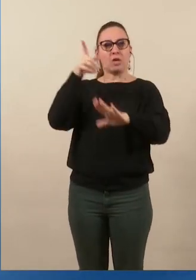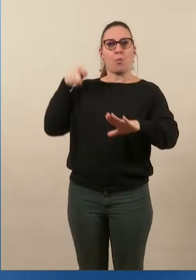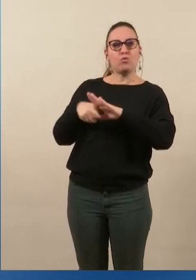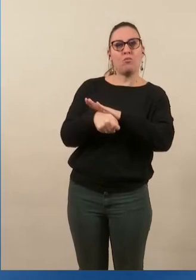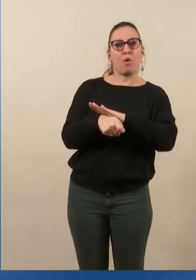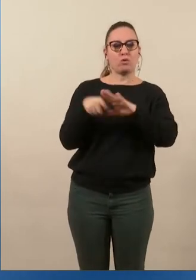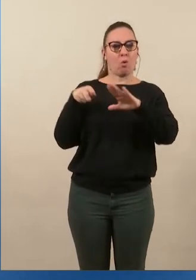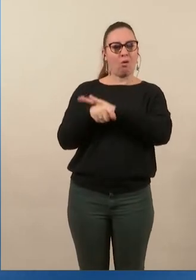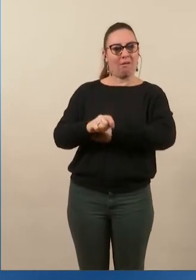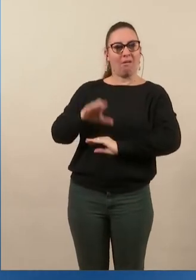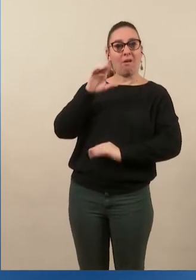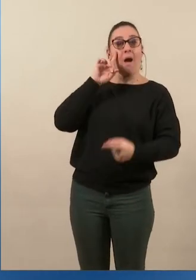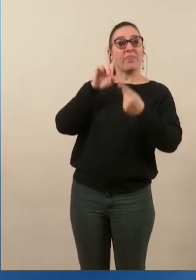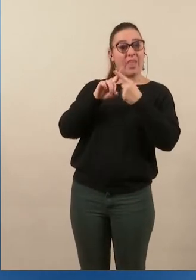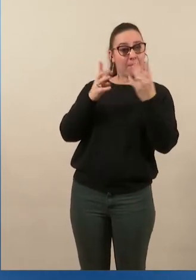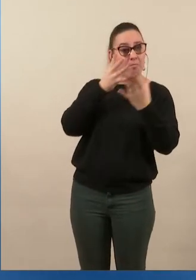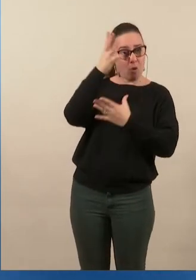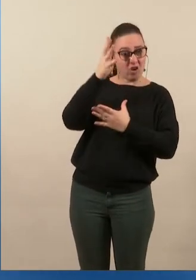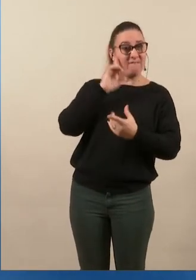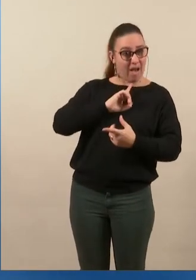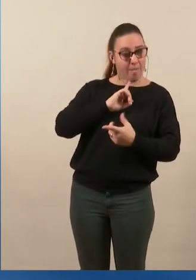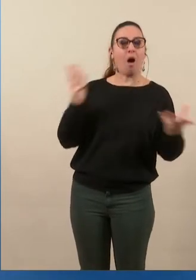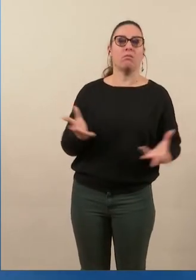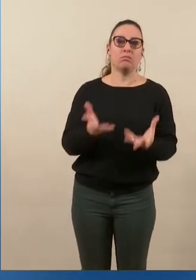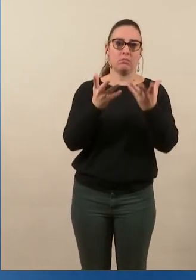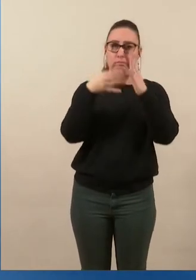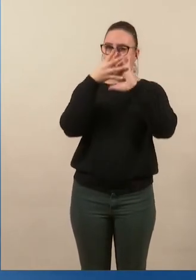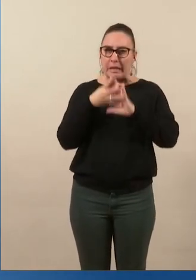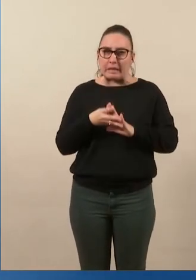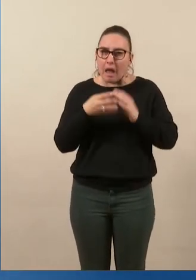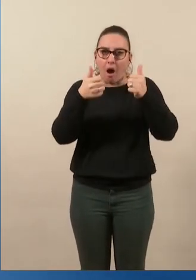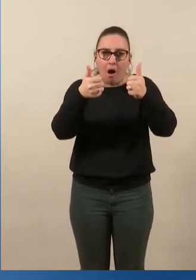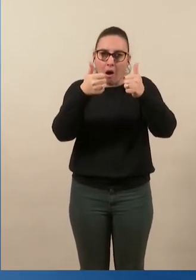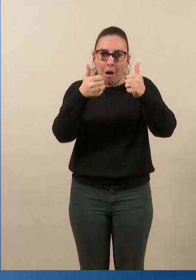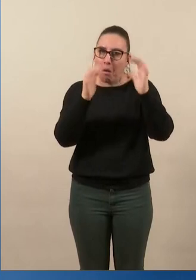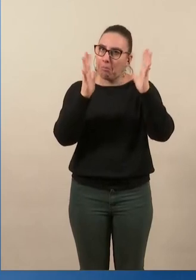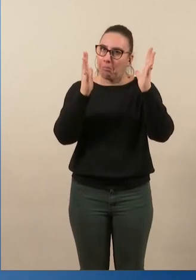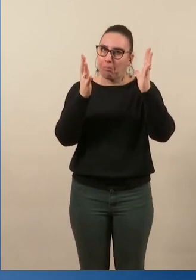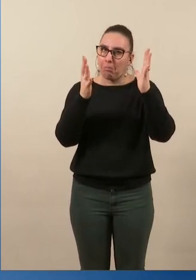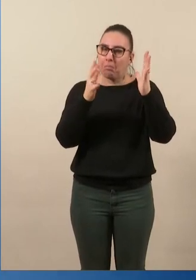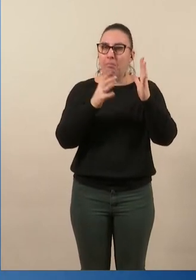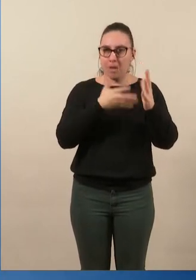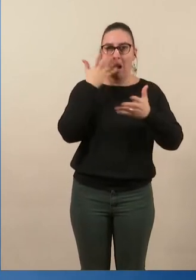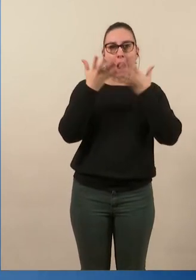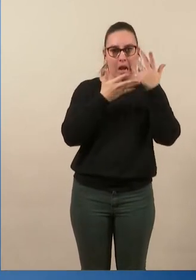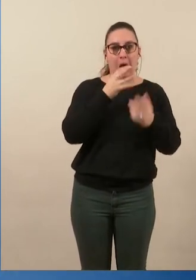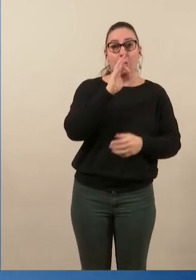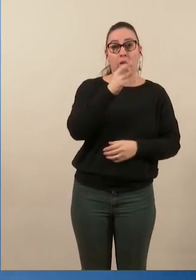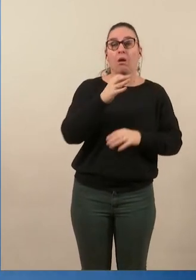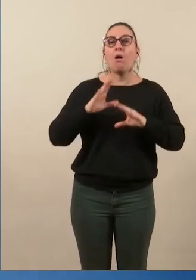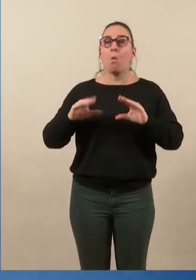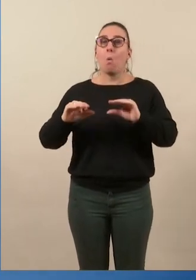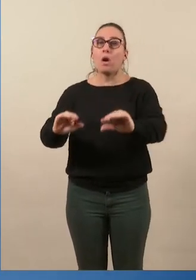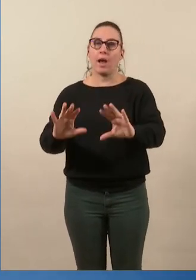ont des projets en faveur des femmes sur les critère franchement c'est super mais sur le papier le problème c'est que le